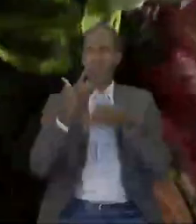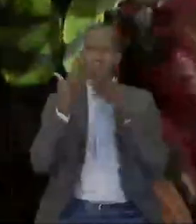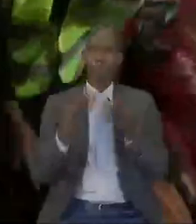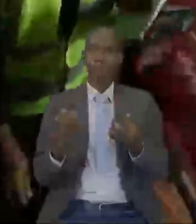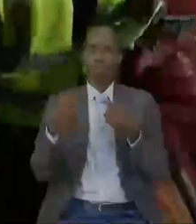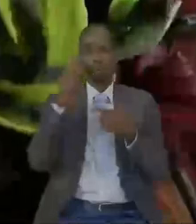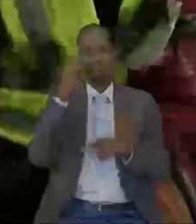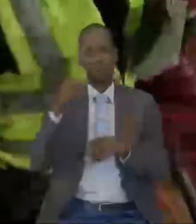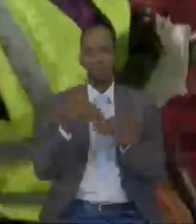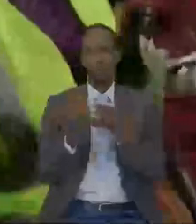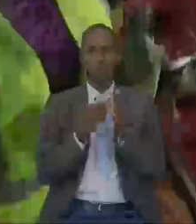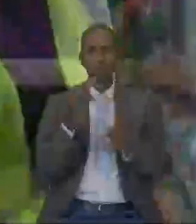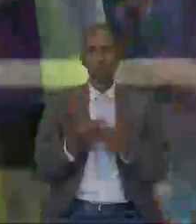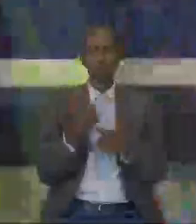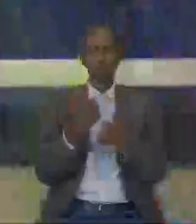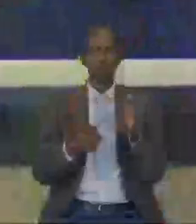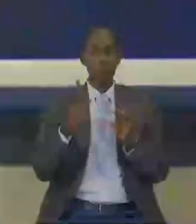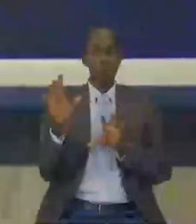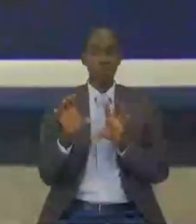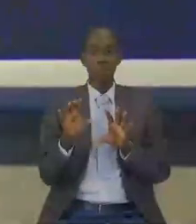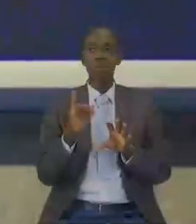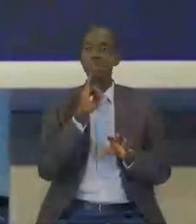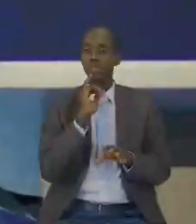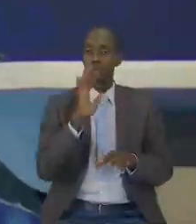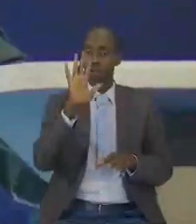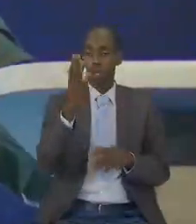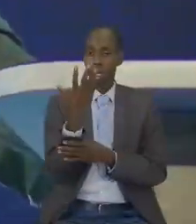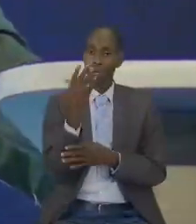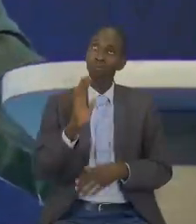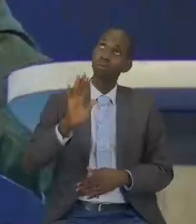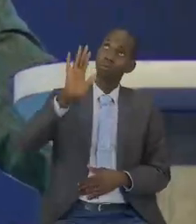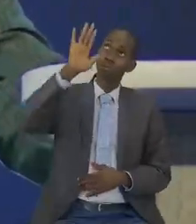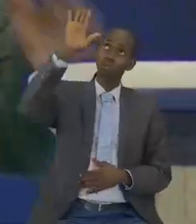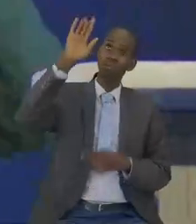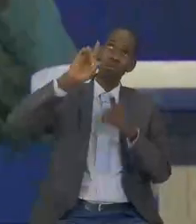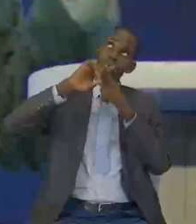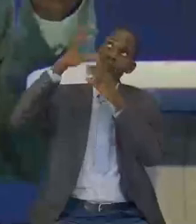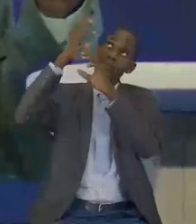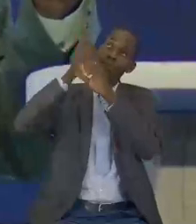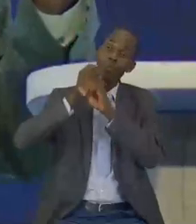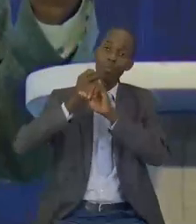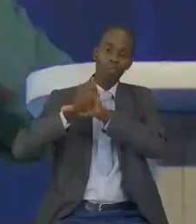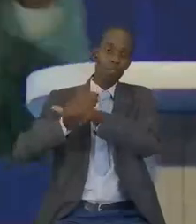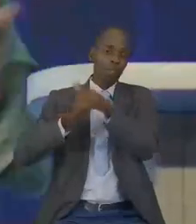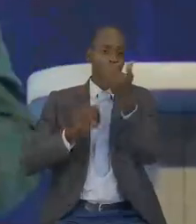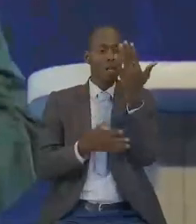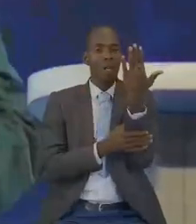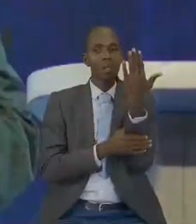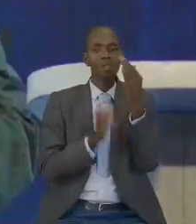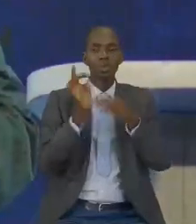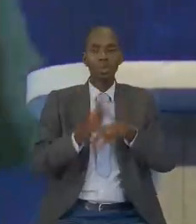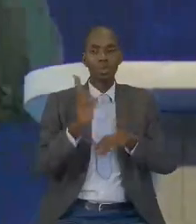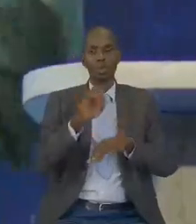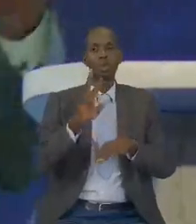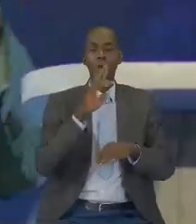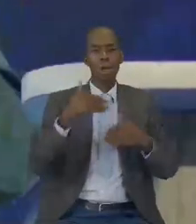venue. Lève une main et impose l'autre main là où tu as le problème.